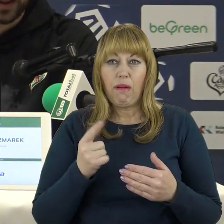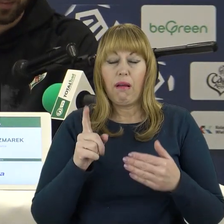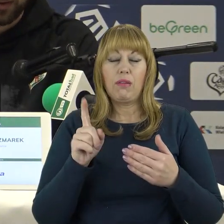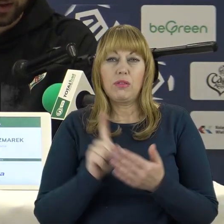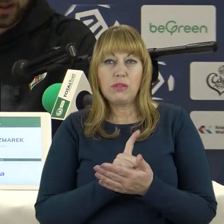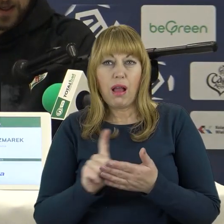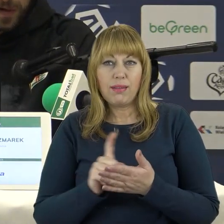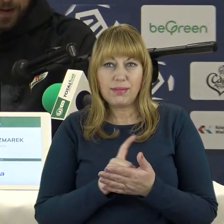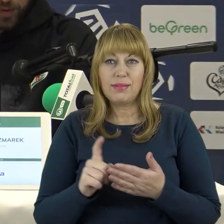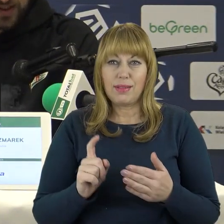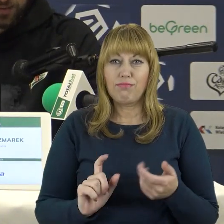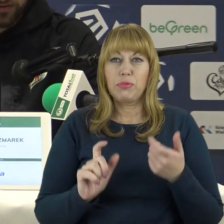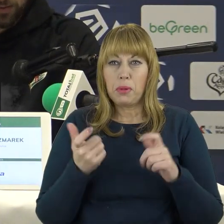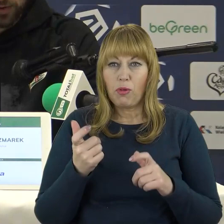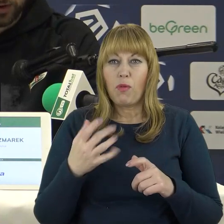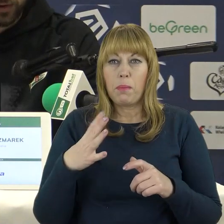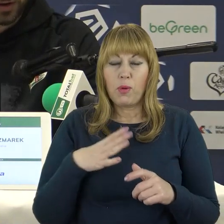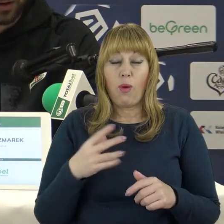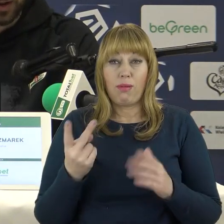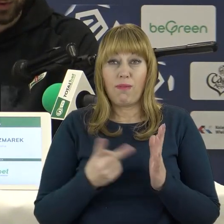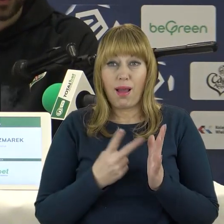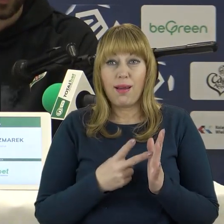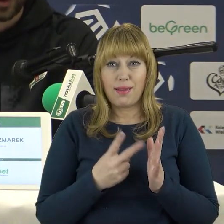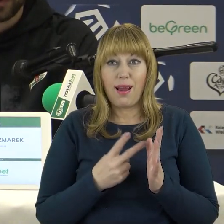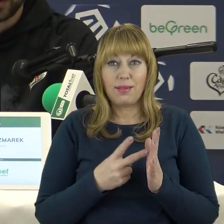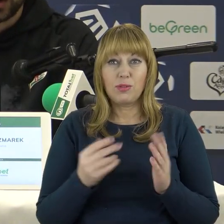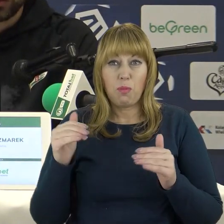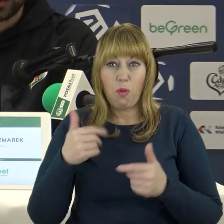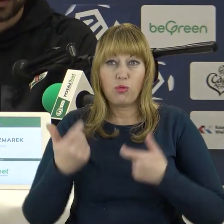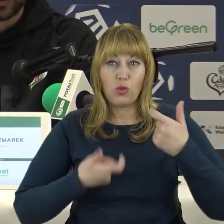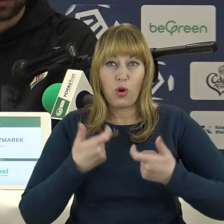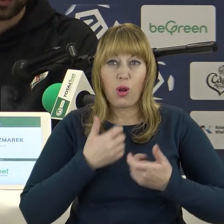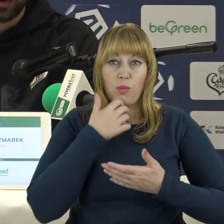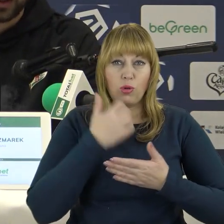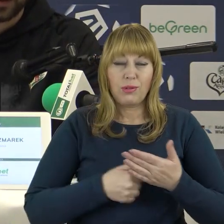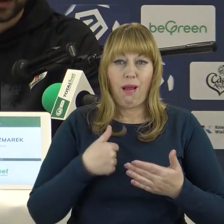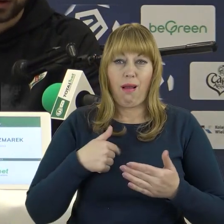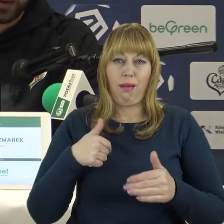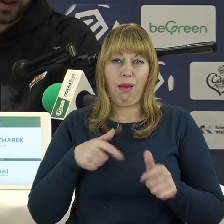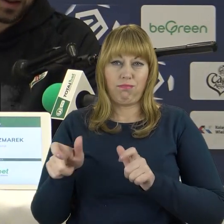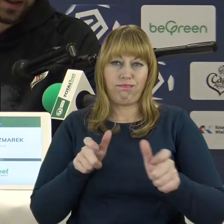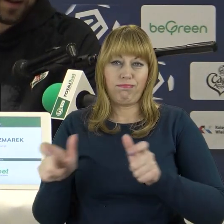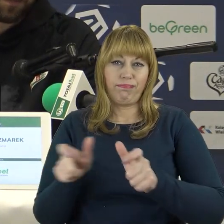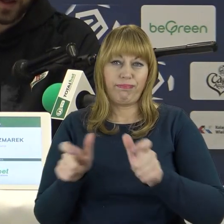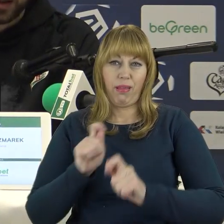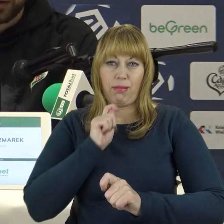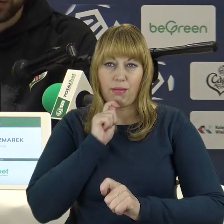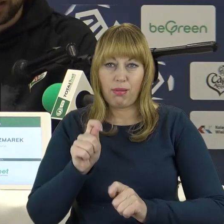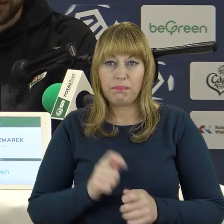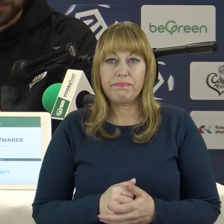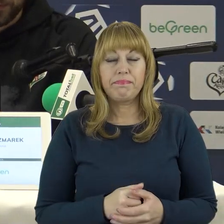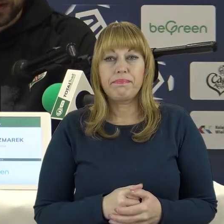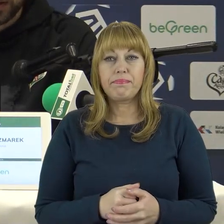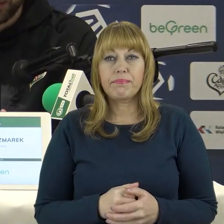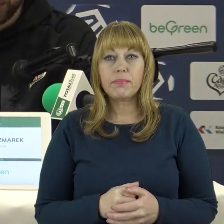ale ogólnie naprawdę poza tymi dwoma możliwościami duża nasza kontrola nad meczem. I